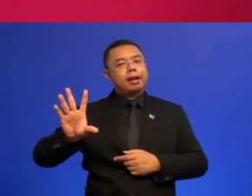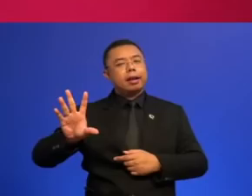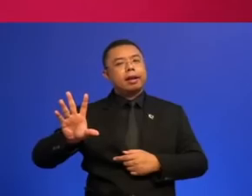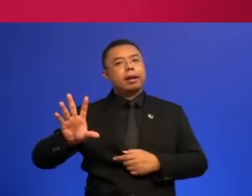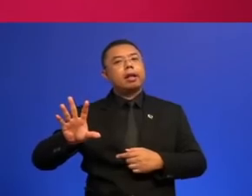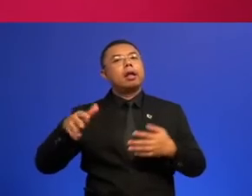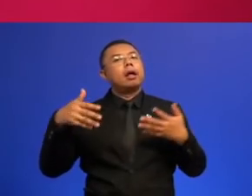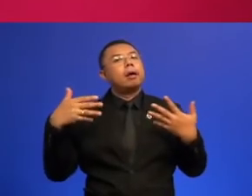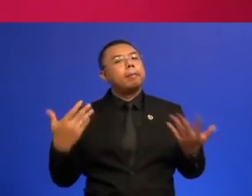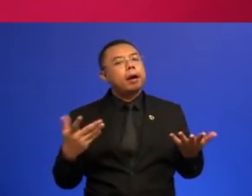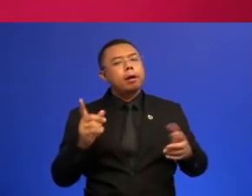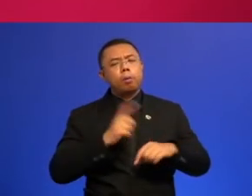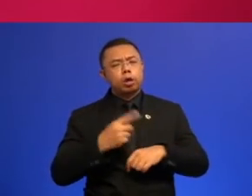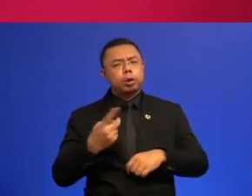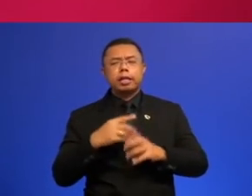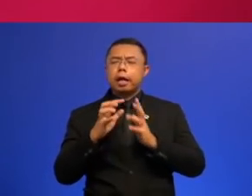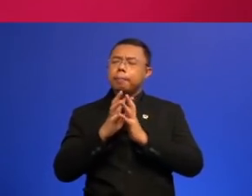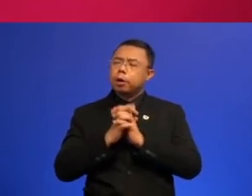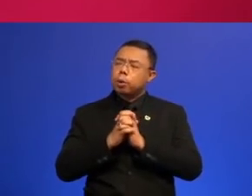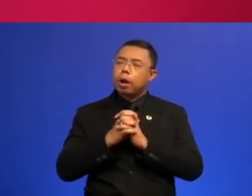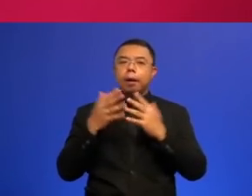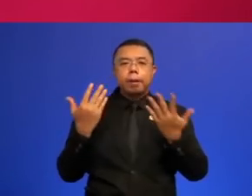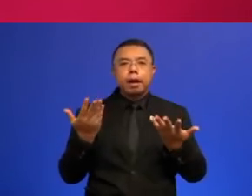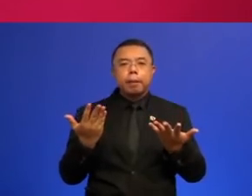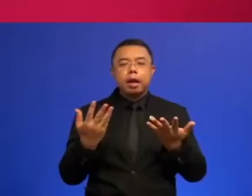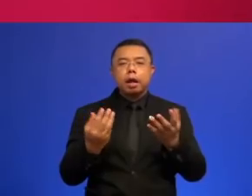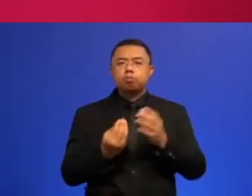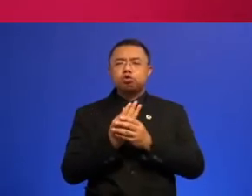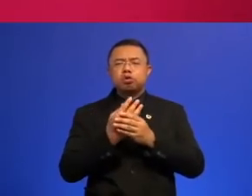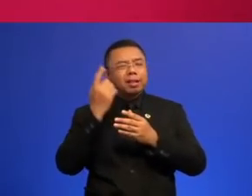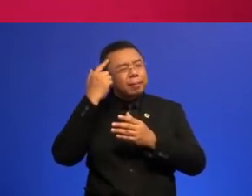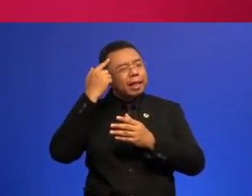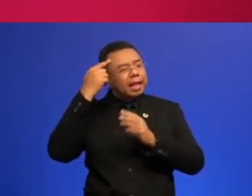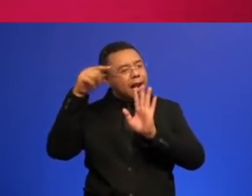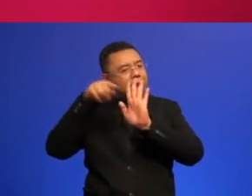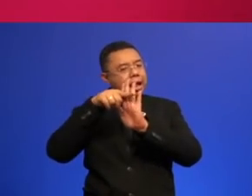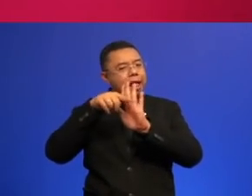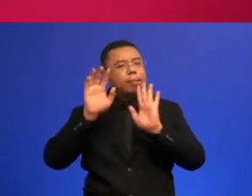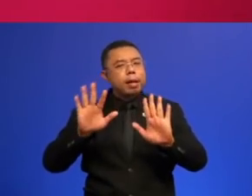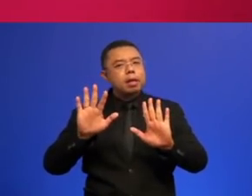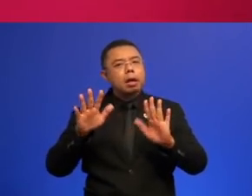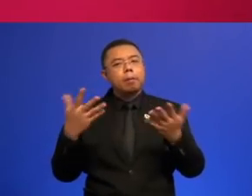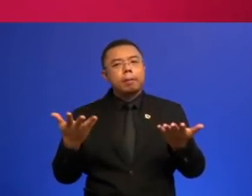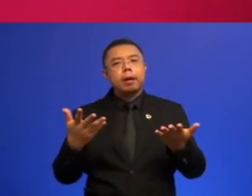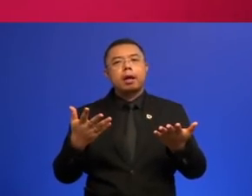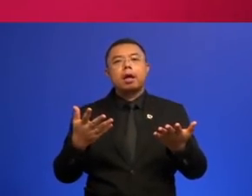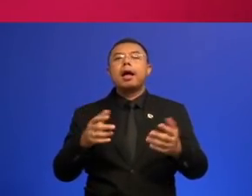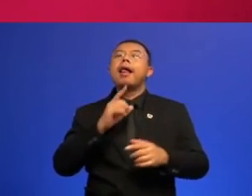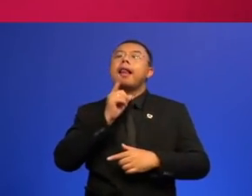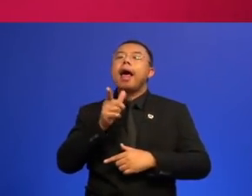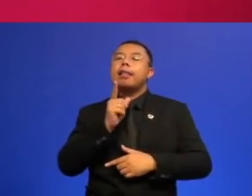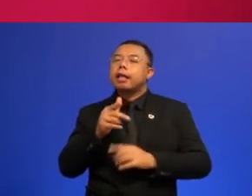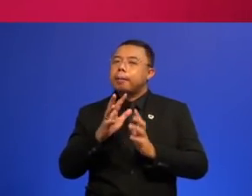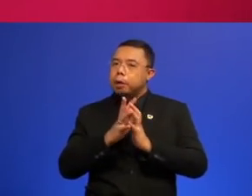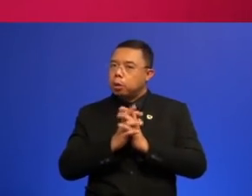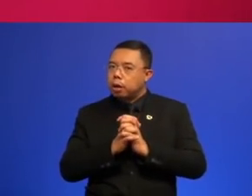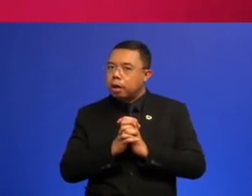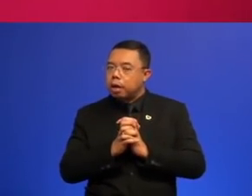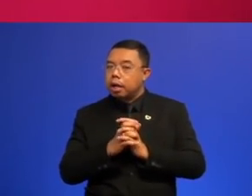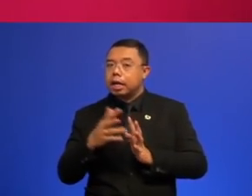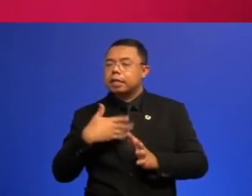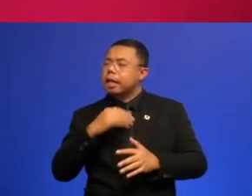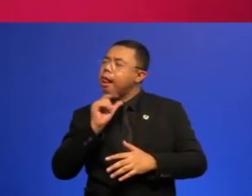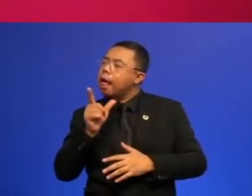Lalu gimana waktu kita berdoa, kita banyak pikiran macam-macam. Berlatih berdoa.